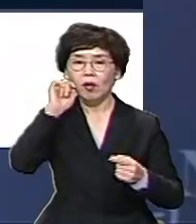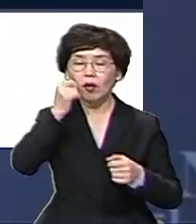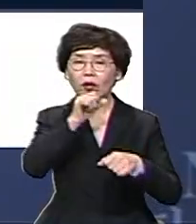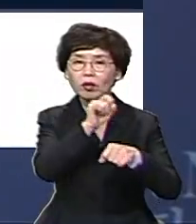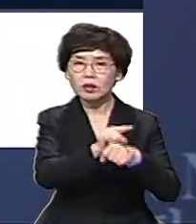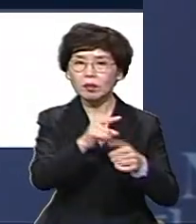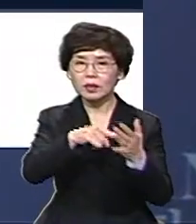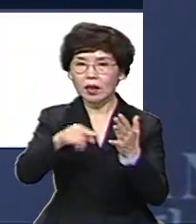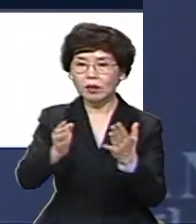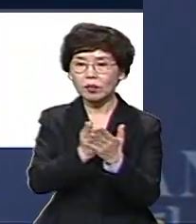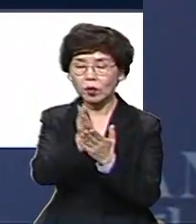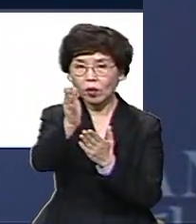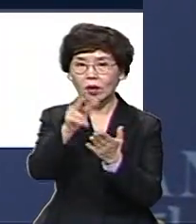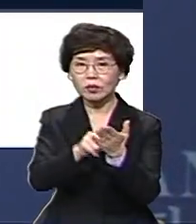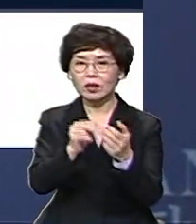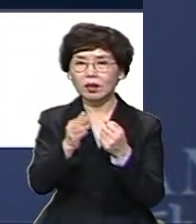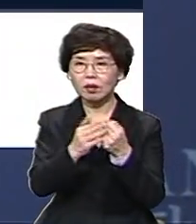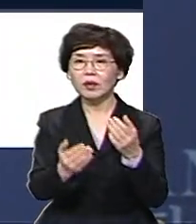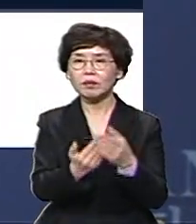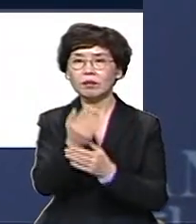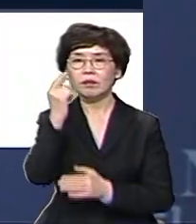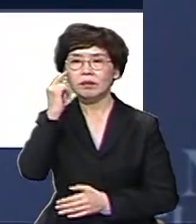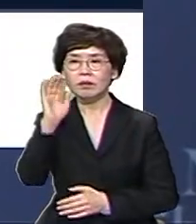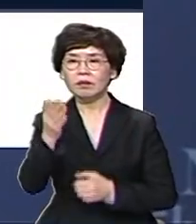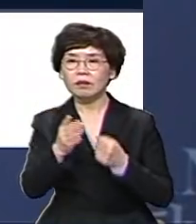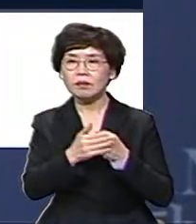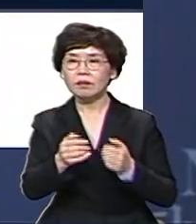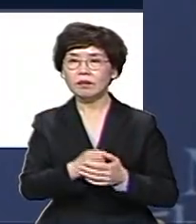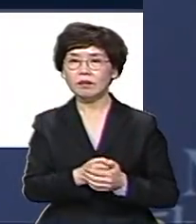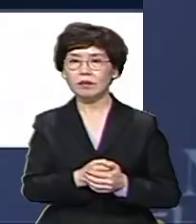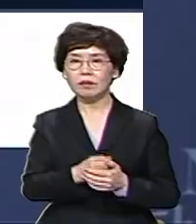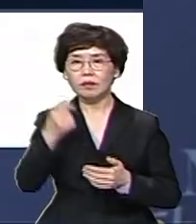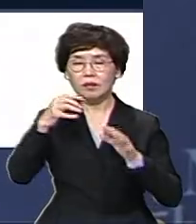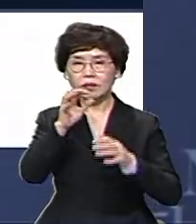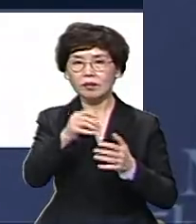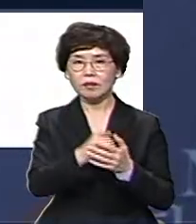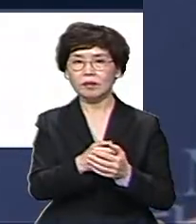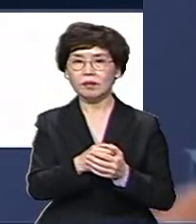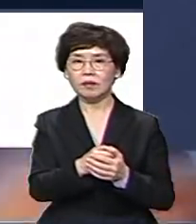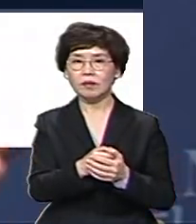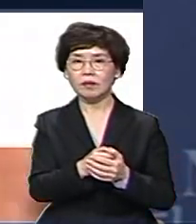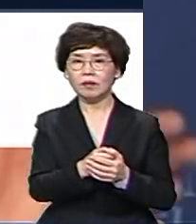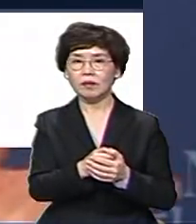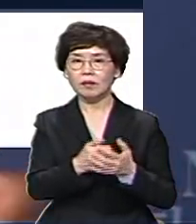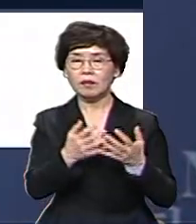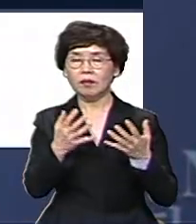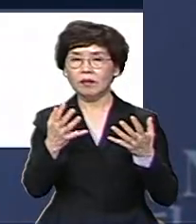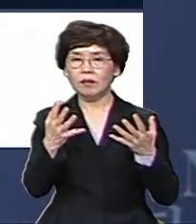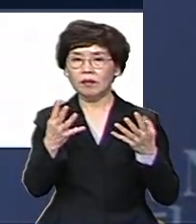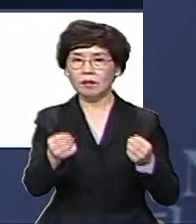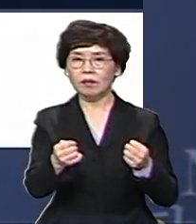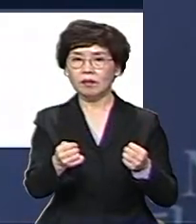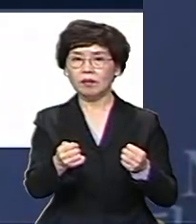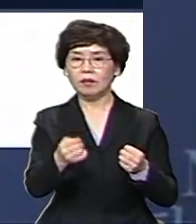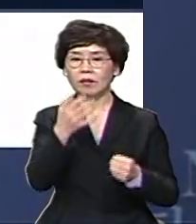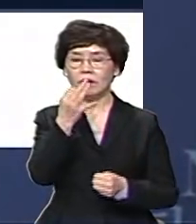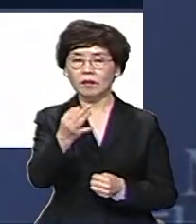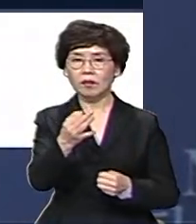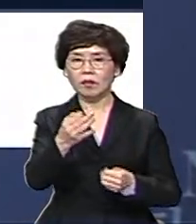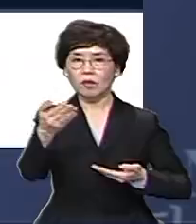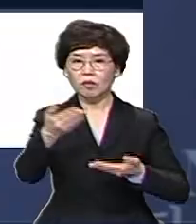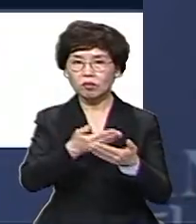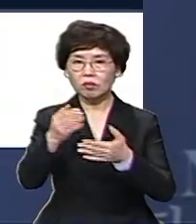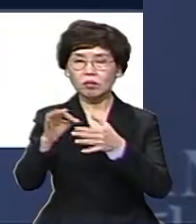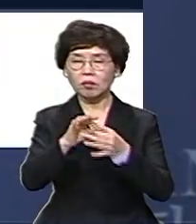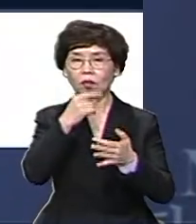그 예산을 두 배로 늘리겠다라고 얘기했습니다. 이래서 봤을 때 이제 중국은 어려운 점이 있겠습니다만 그러나 이런 어려운